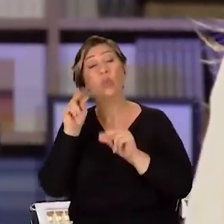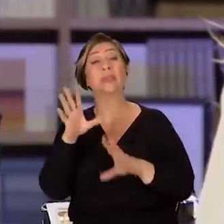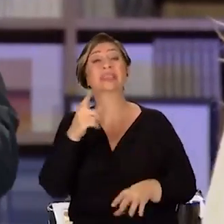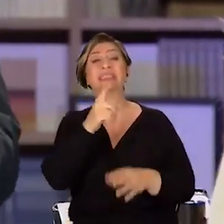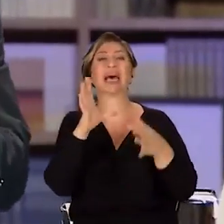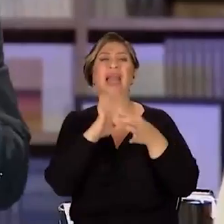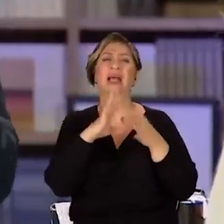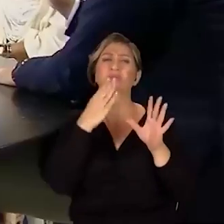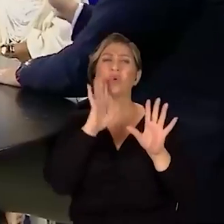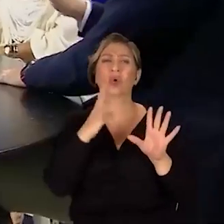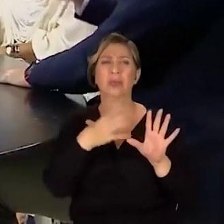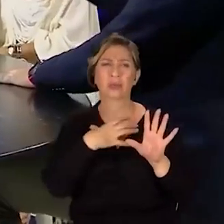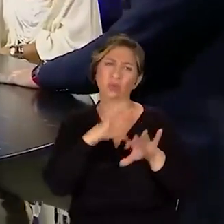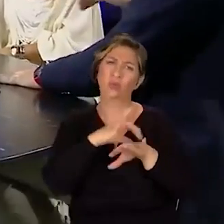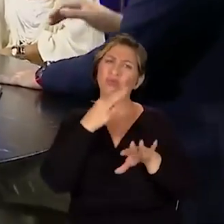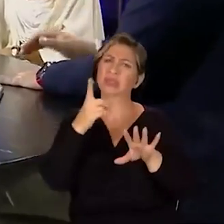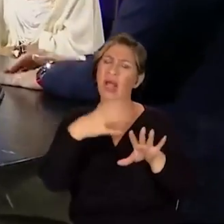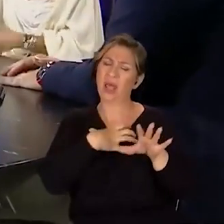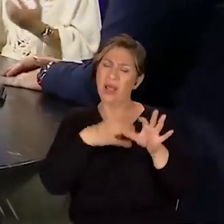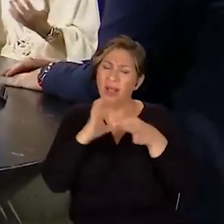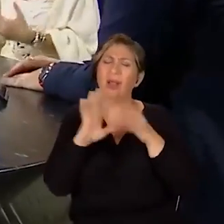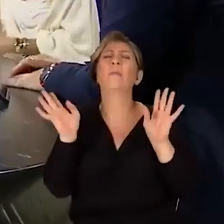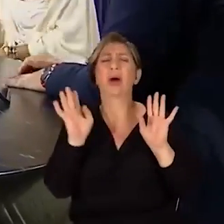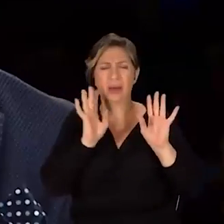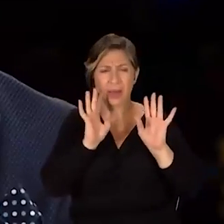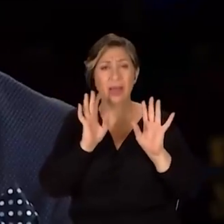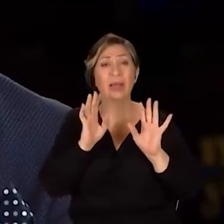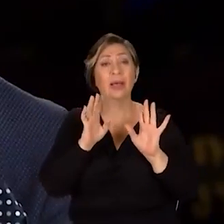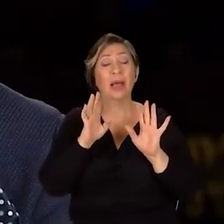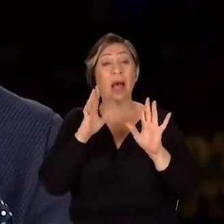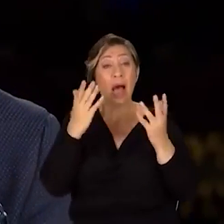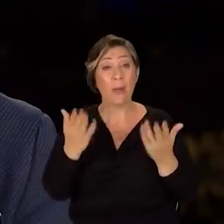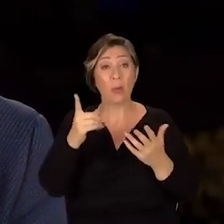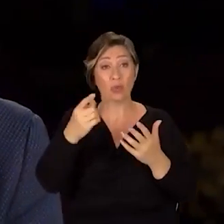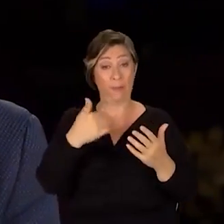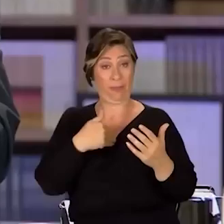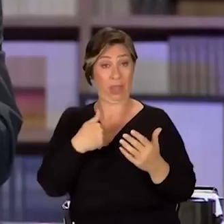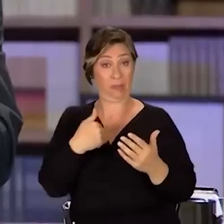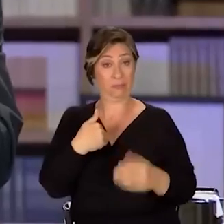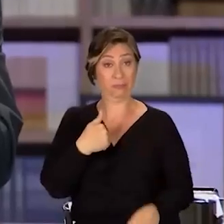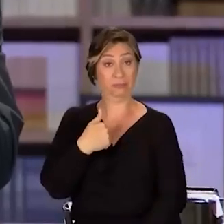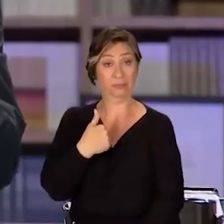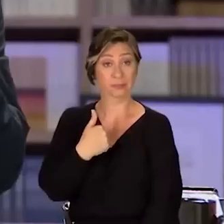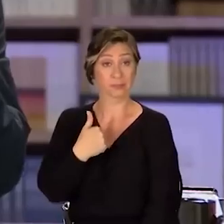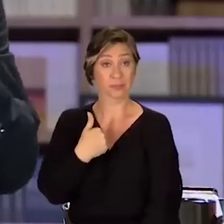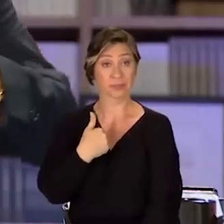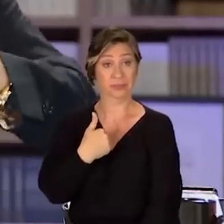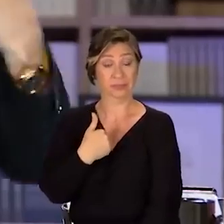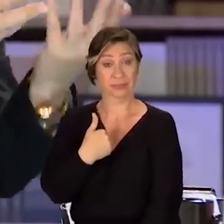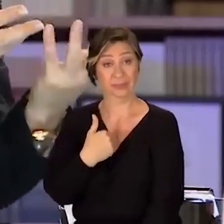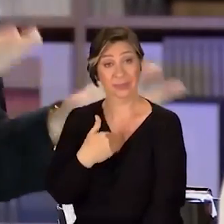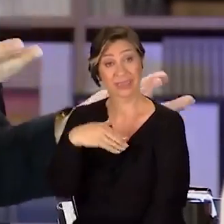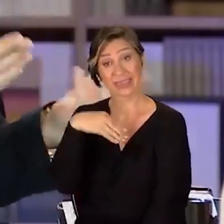Sizle alakası yok doktor. Kendimi almadım yani, yok. Yani, uyuyamıyorum yani, uyuyanlar için. Ama ya bu da benim